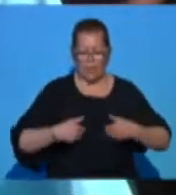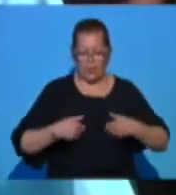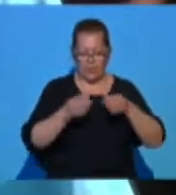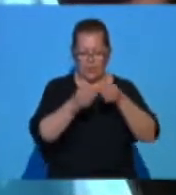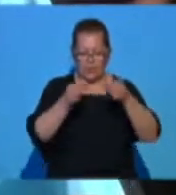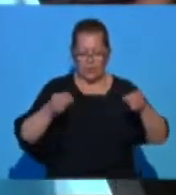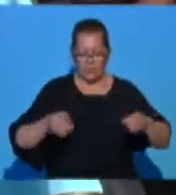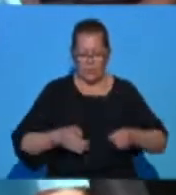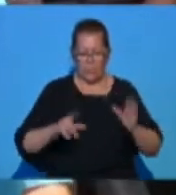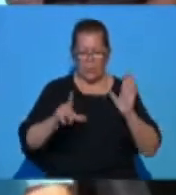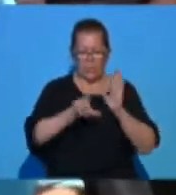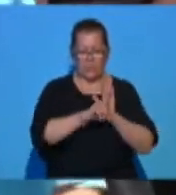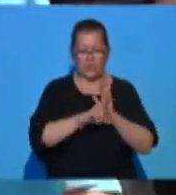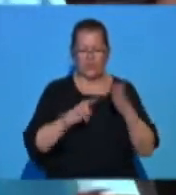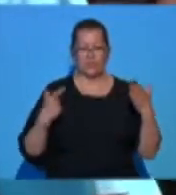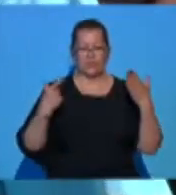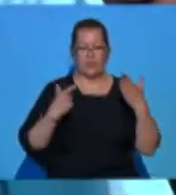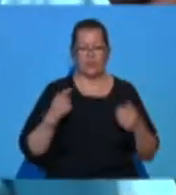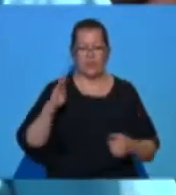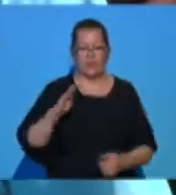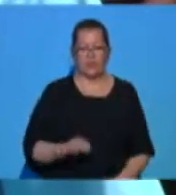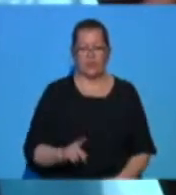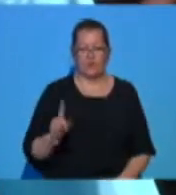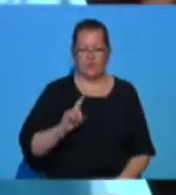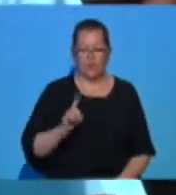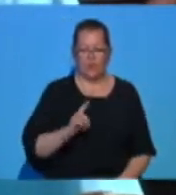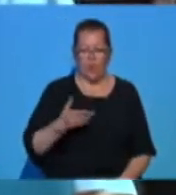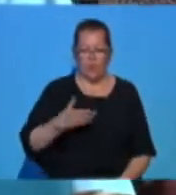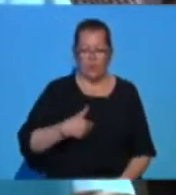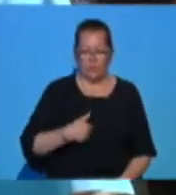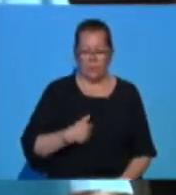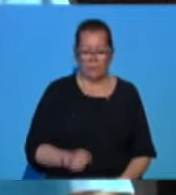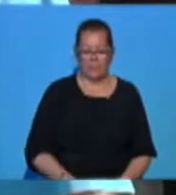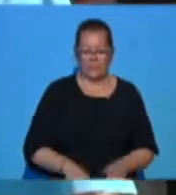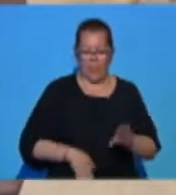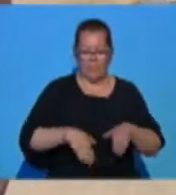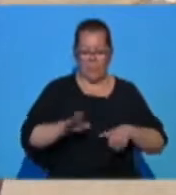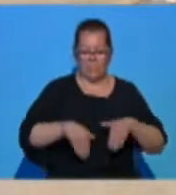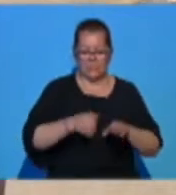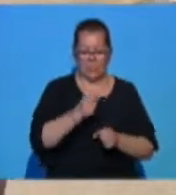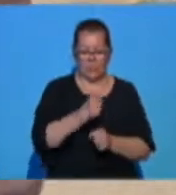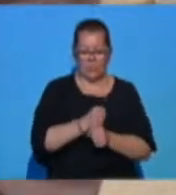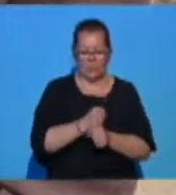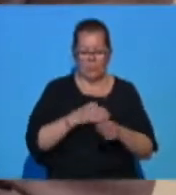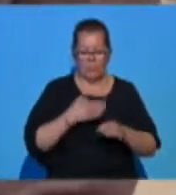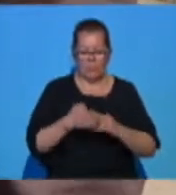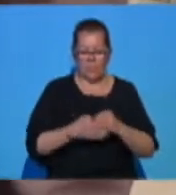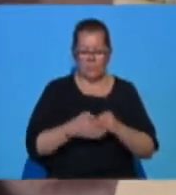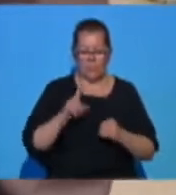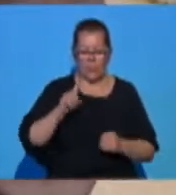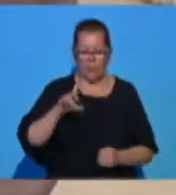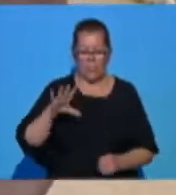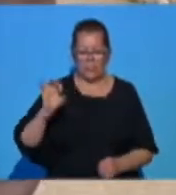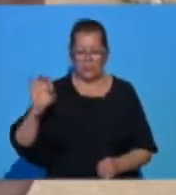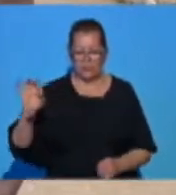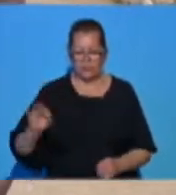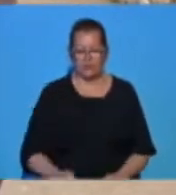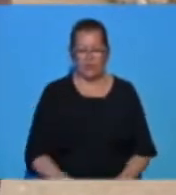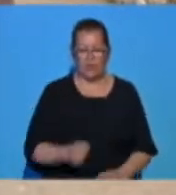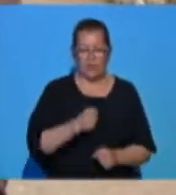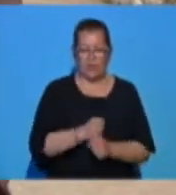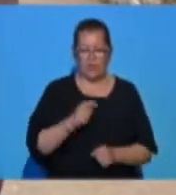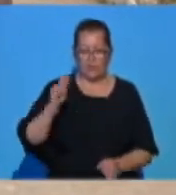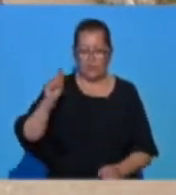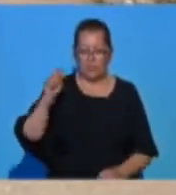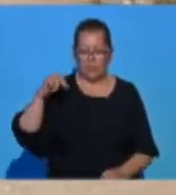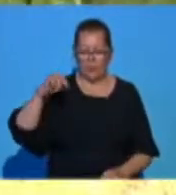legea 74, deoarece nu au primit nicio notificare de la Ministerul Muncii. Peste 1500 de angajați care au lucrat la